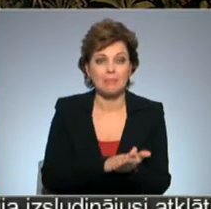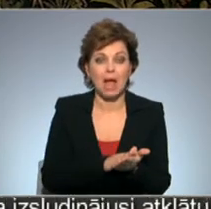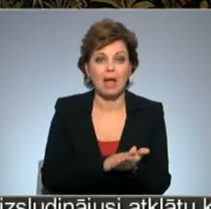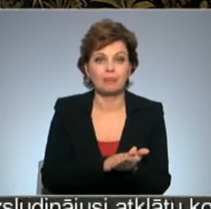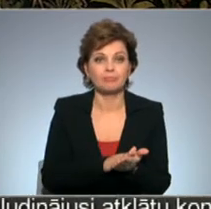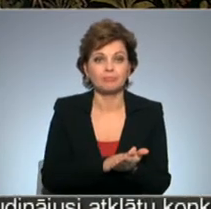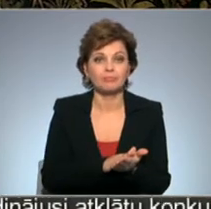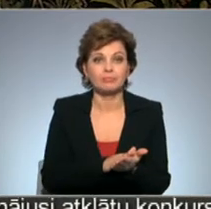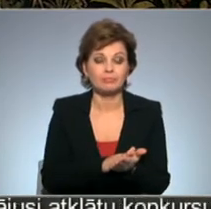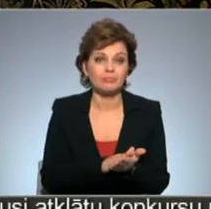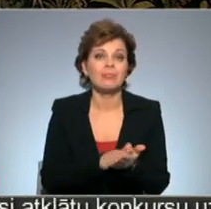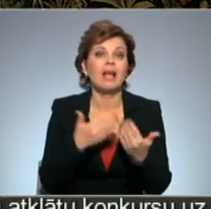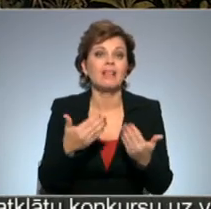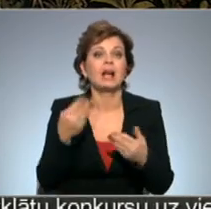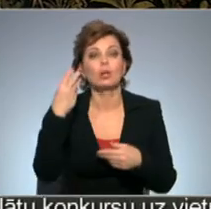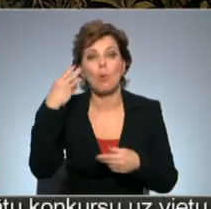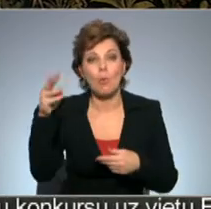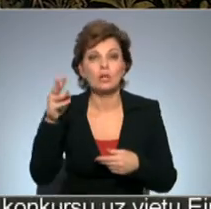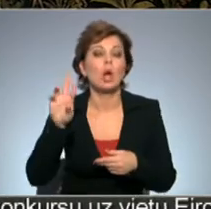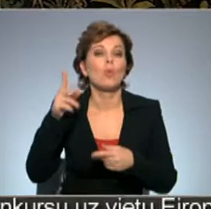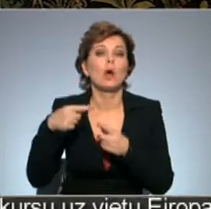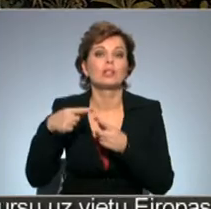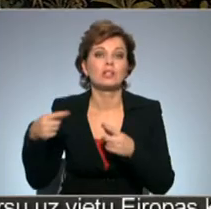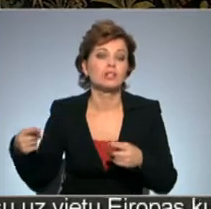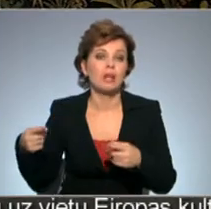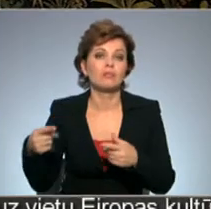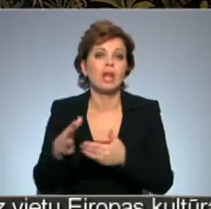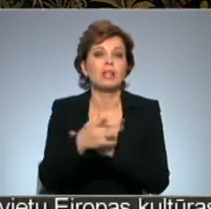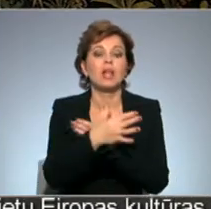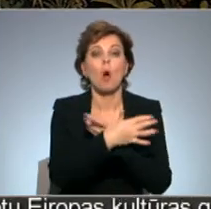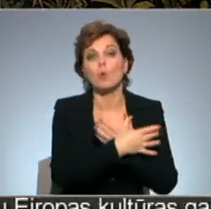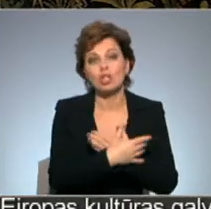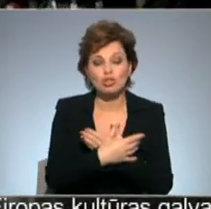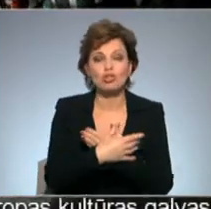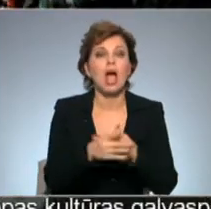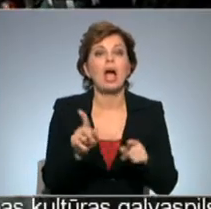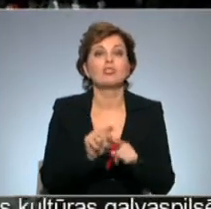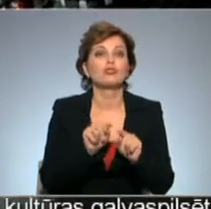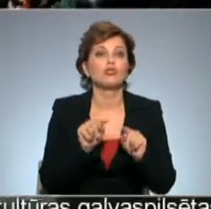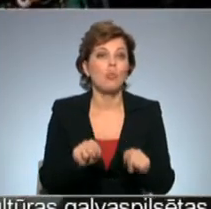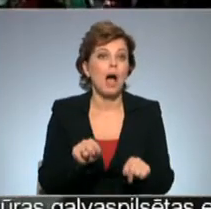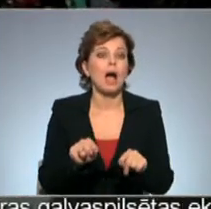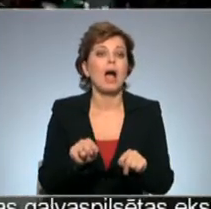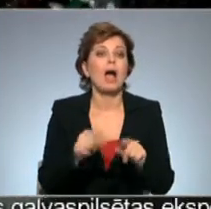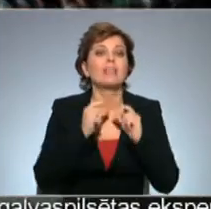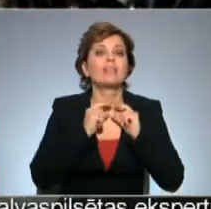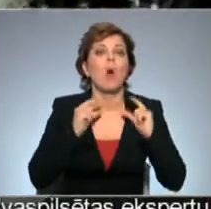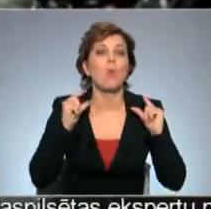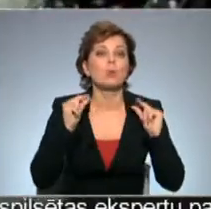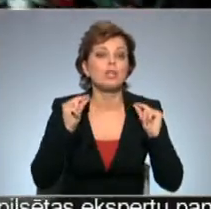Nu, tagad atkal modē jau otro sezonu ir Tauriņš. Nu, varu palielīties. Šo tauriņu man